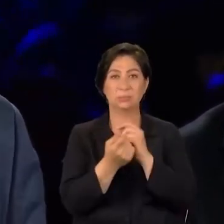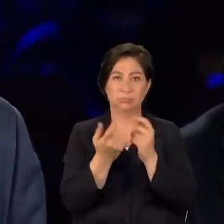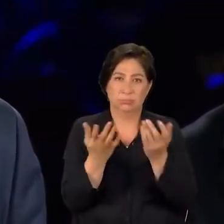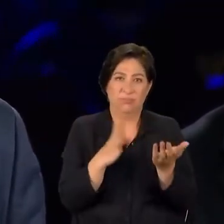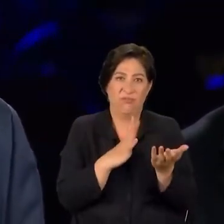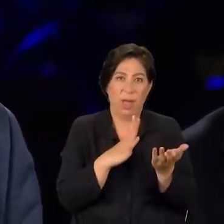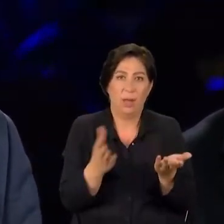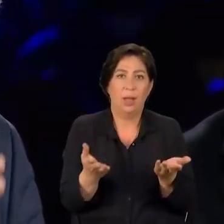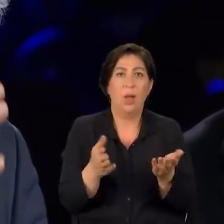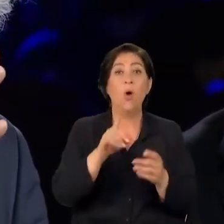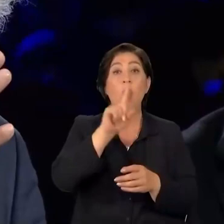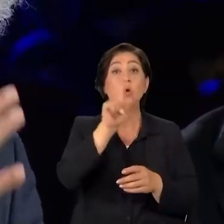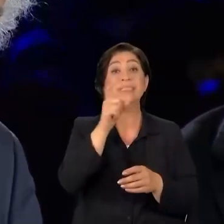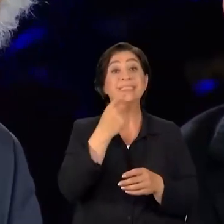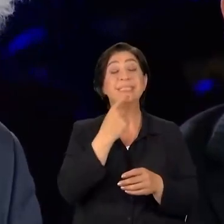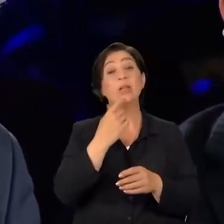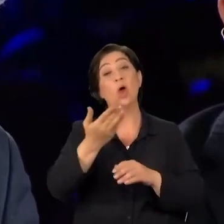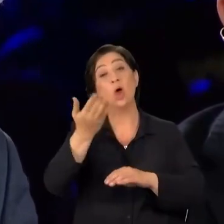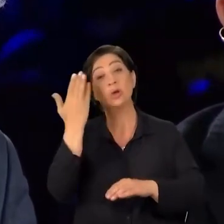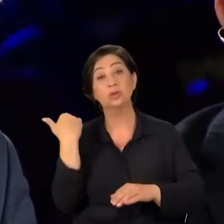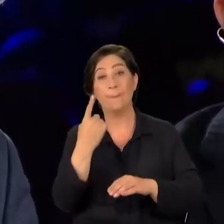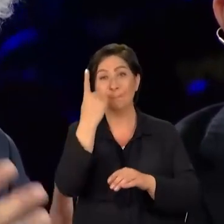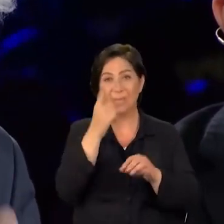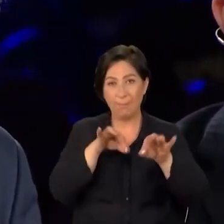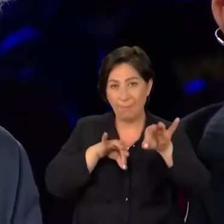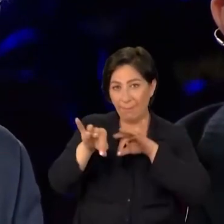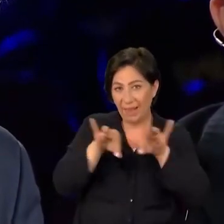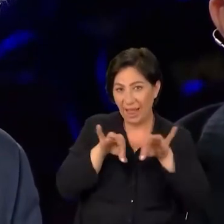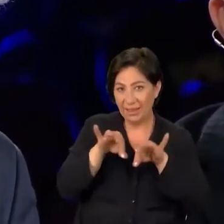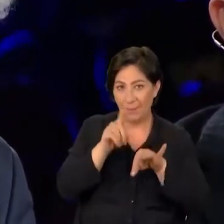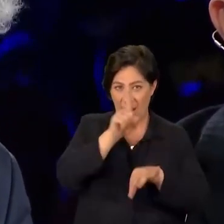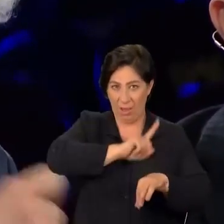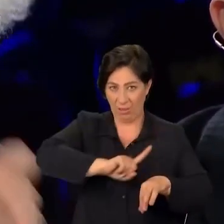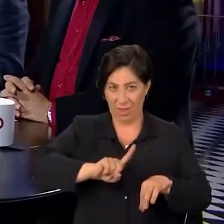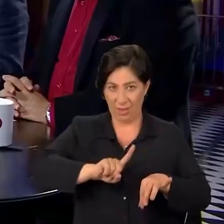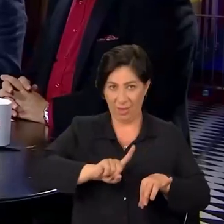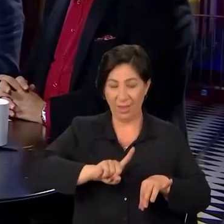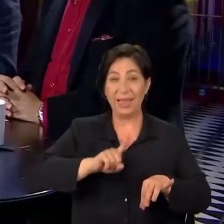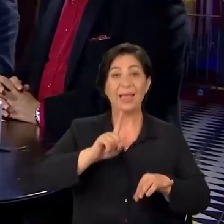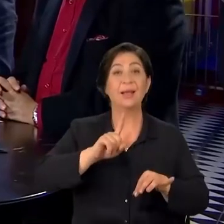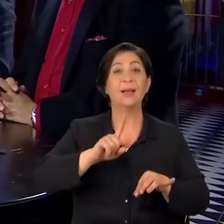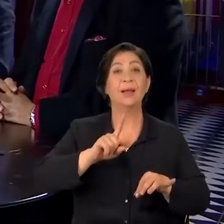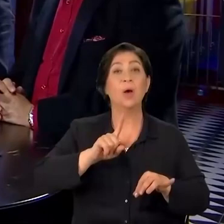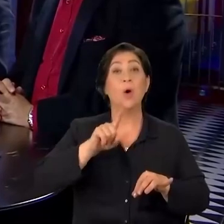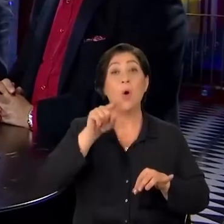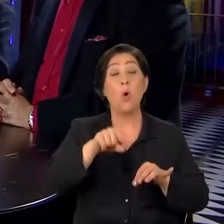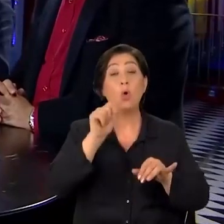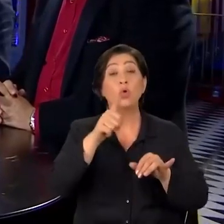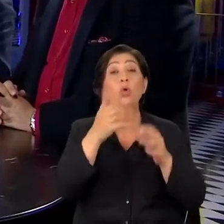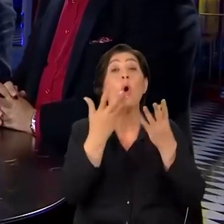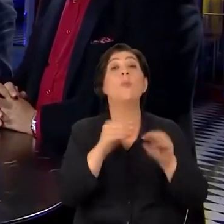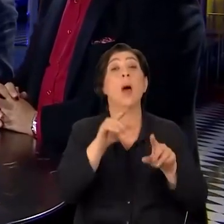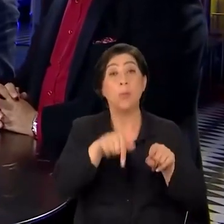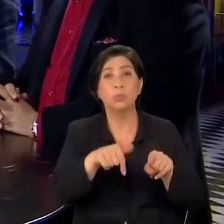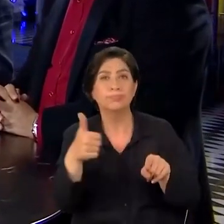değişim söz konusu. O 10 sene önce uyguladığınız bir taktik, bir aday kimliği o